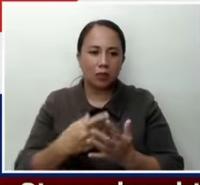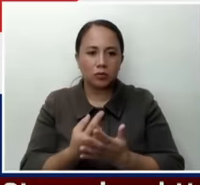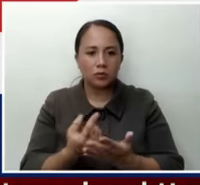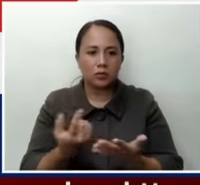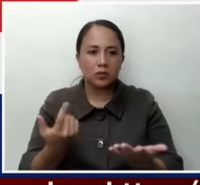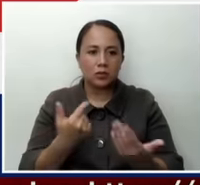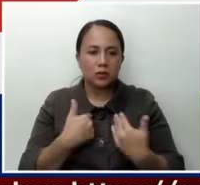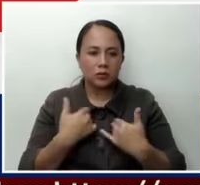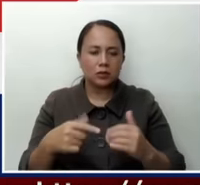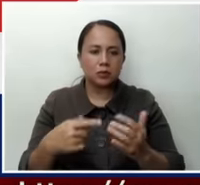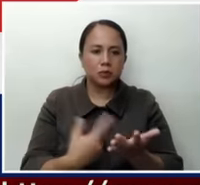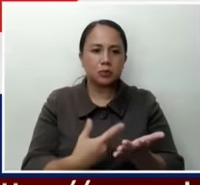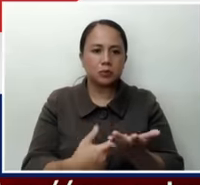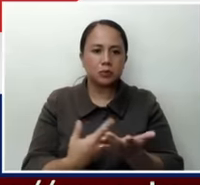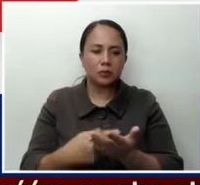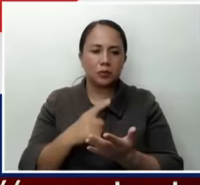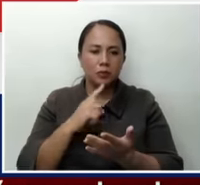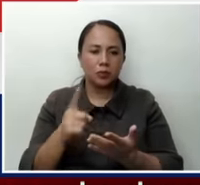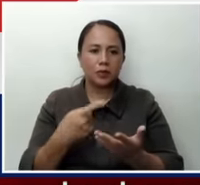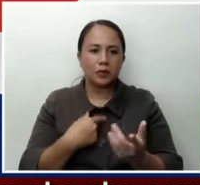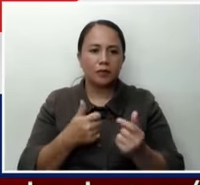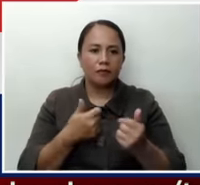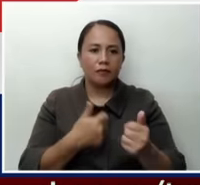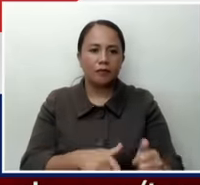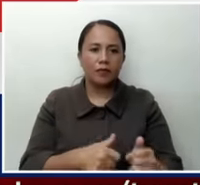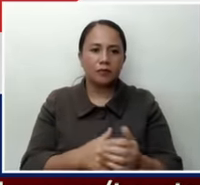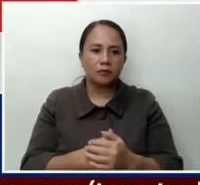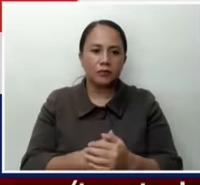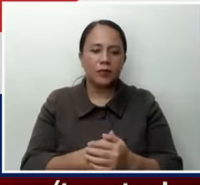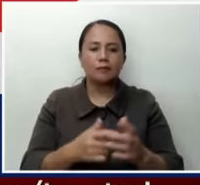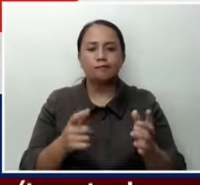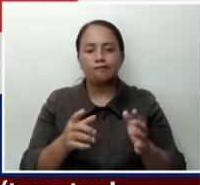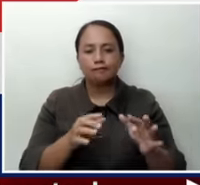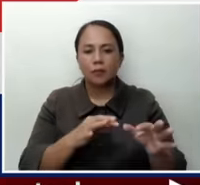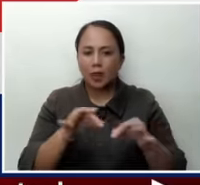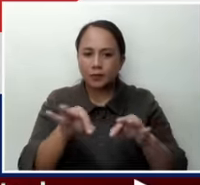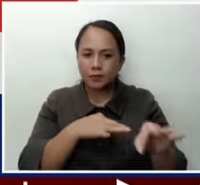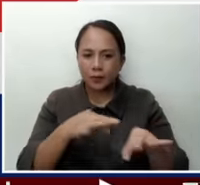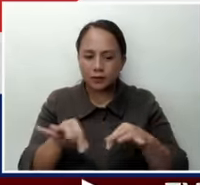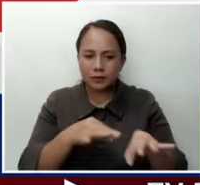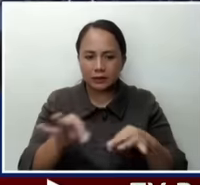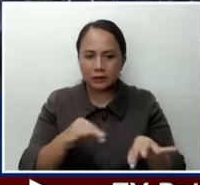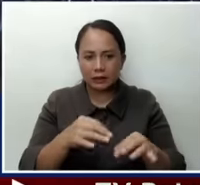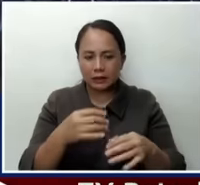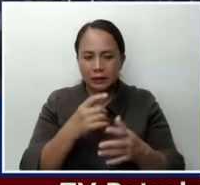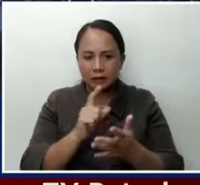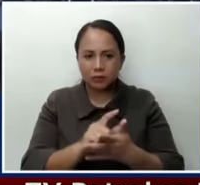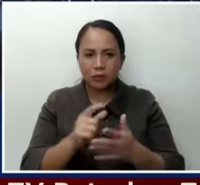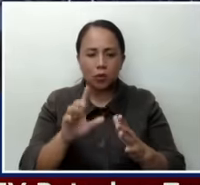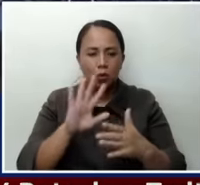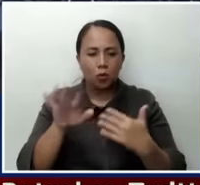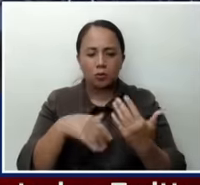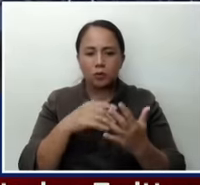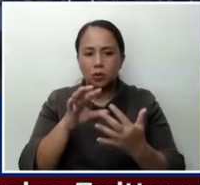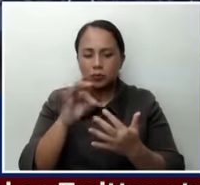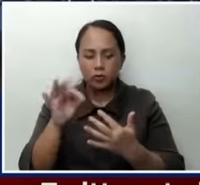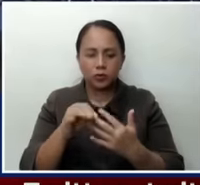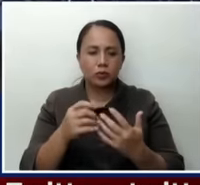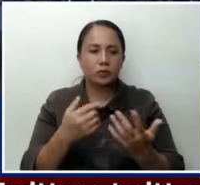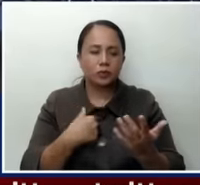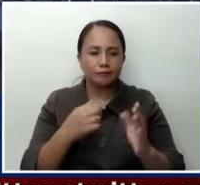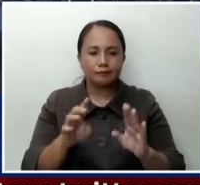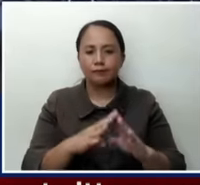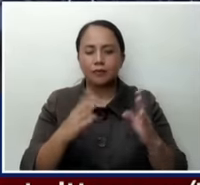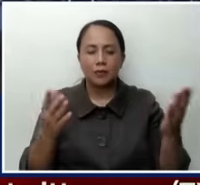no? But definitely we will comply with the show cause order. Definitely all options are open. Firmado ni Senador